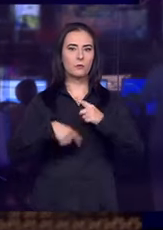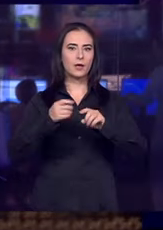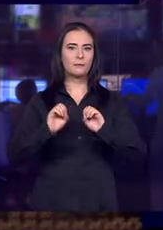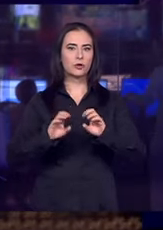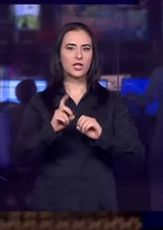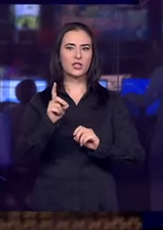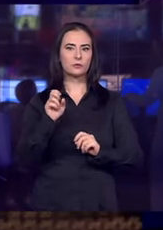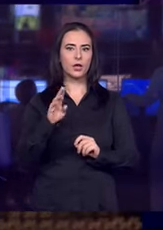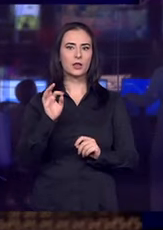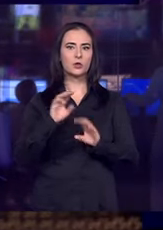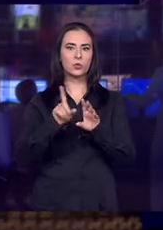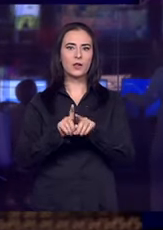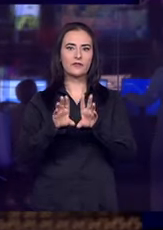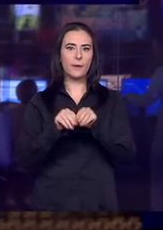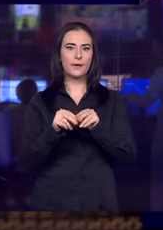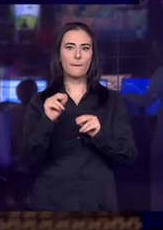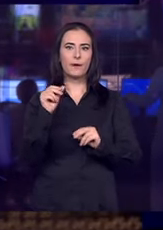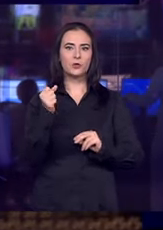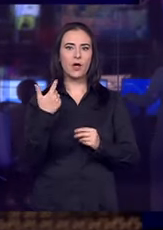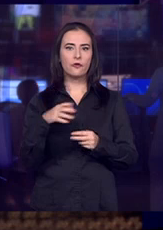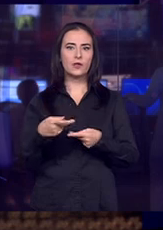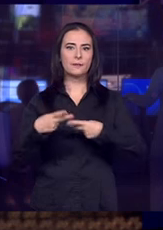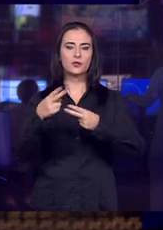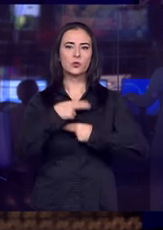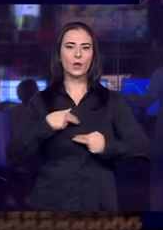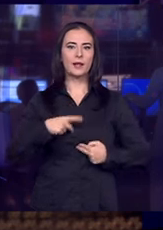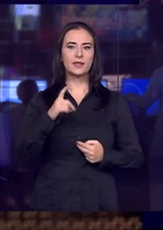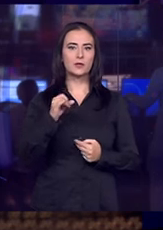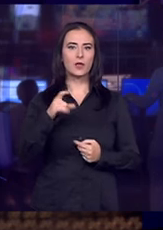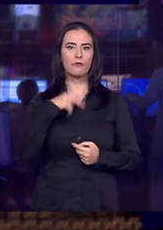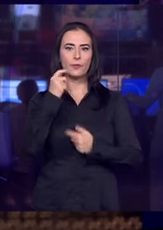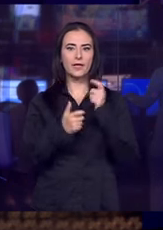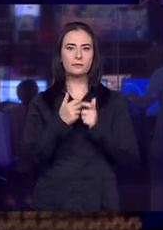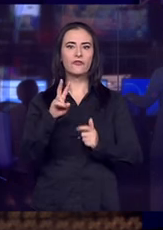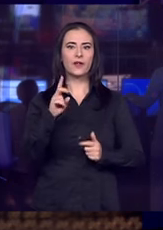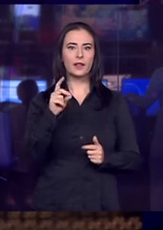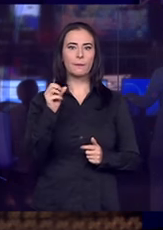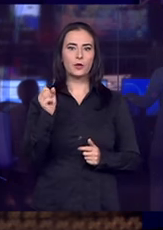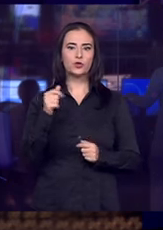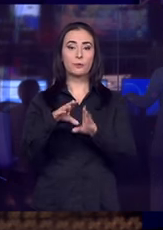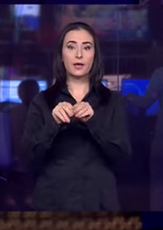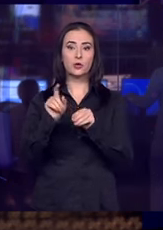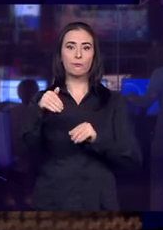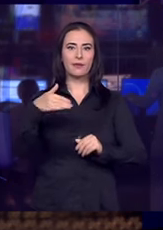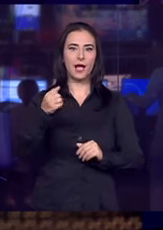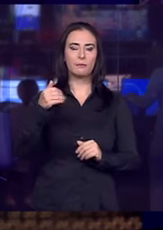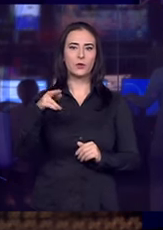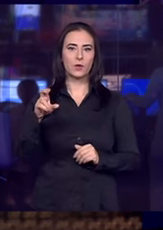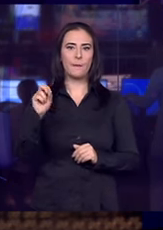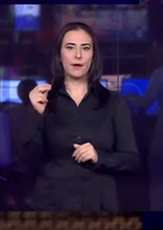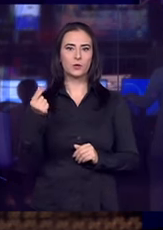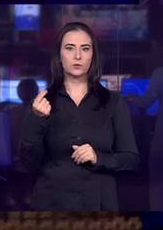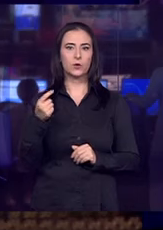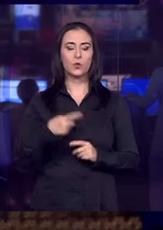Informația momentului la Digi24, toată familia Pascu a fost trimisă în judecată de DIICOT. Este vorba despre Vlad Pascu și părinții lui, Mihai și